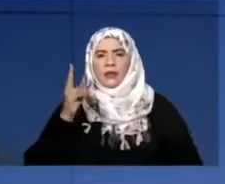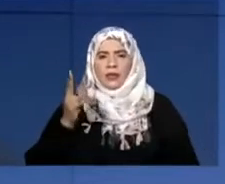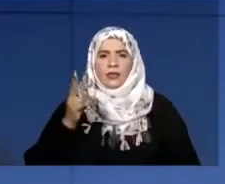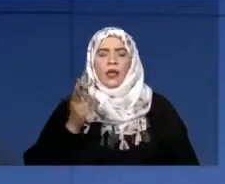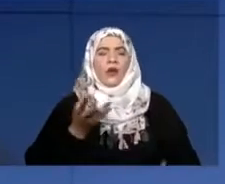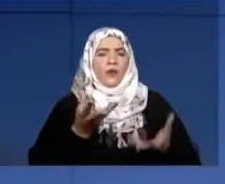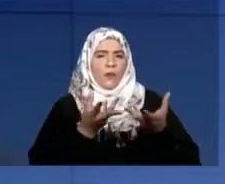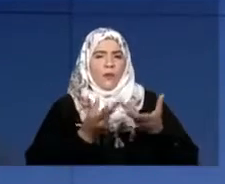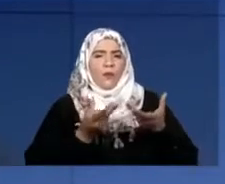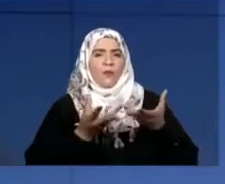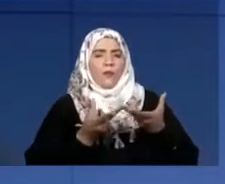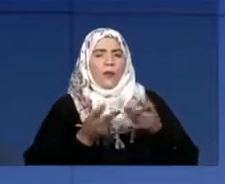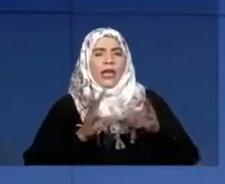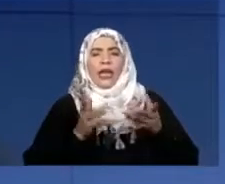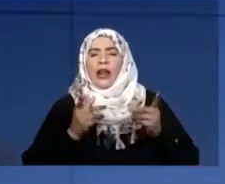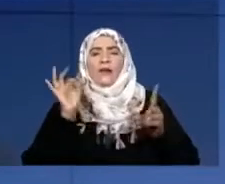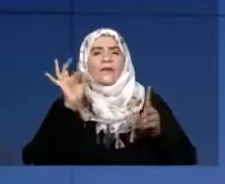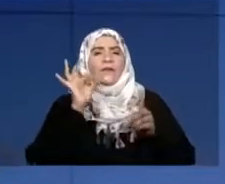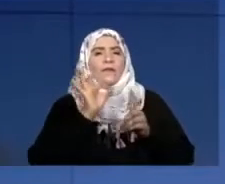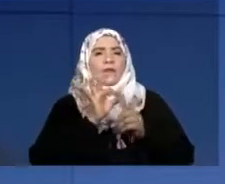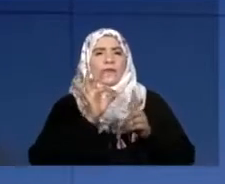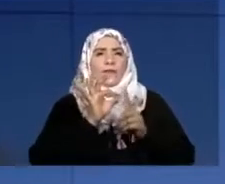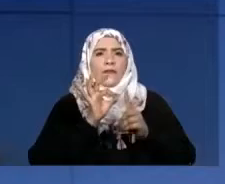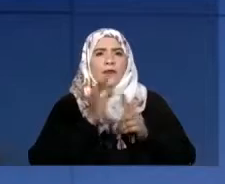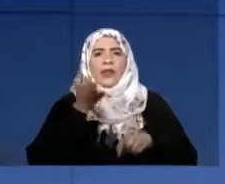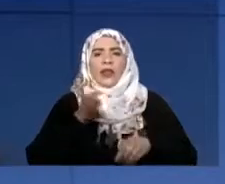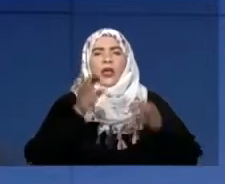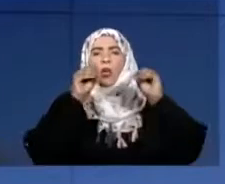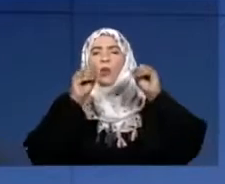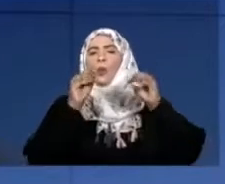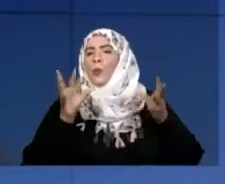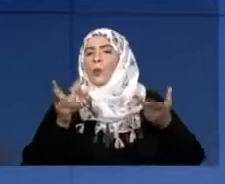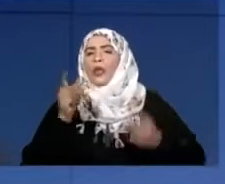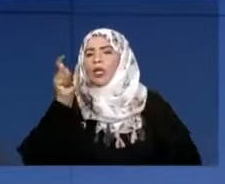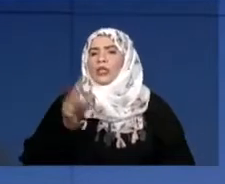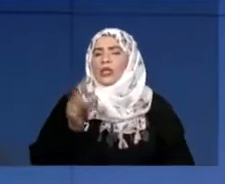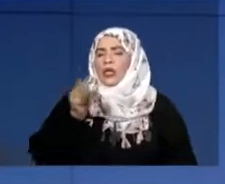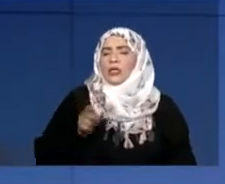وكذلك المستهدفين من هذا التدريب دكتور.